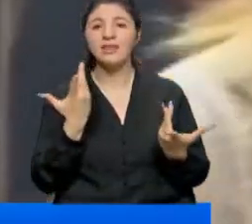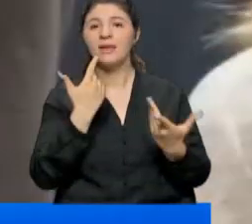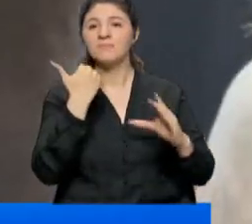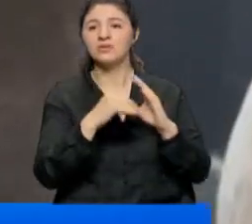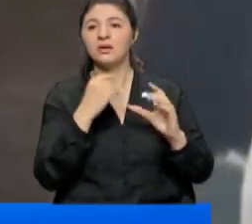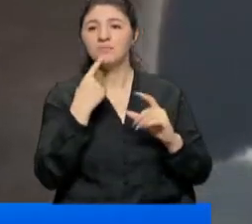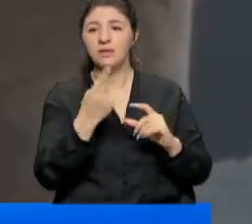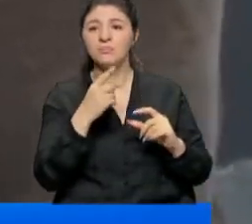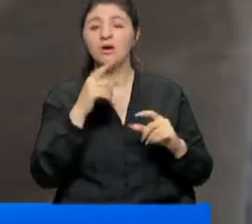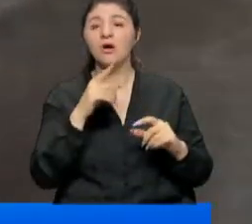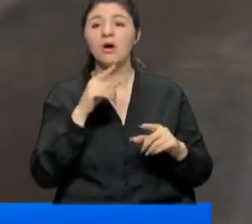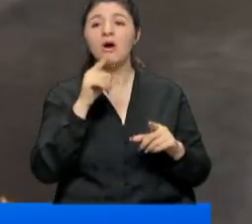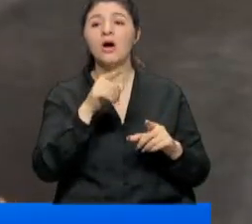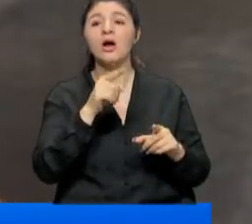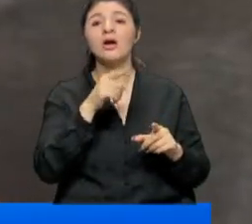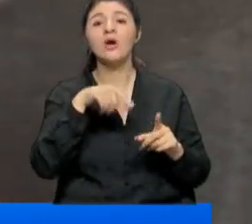verelim